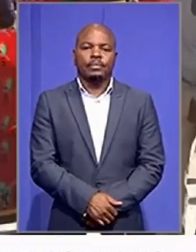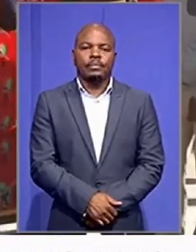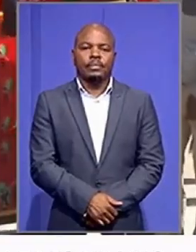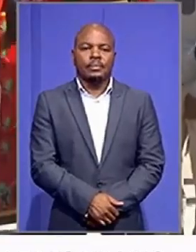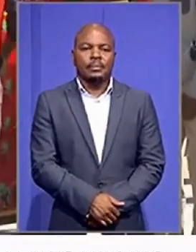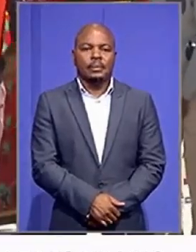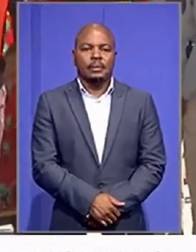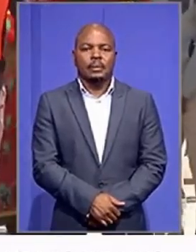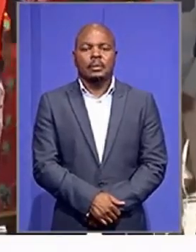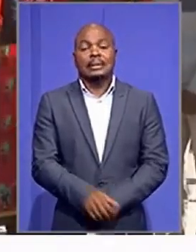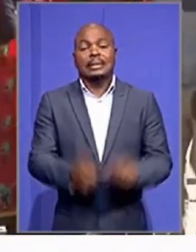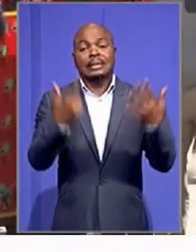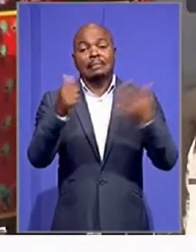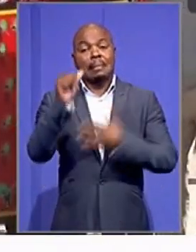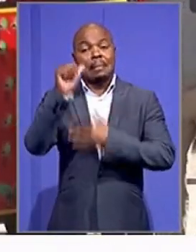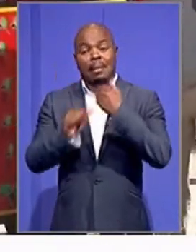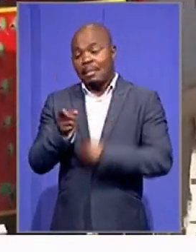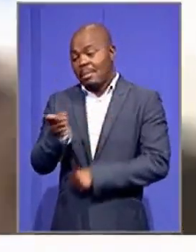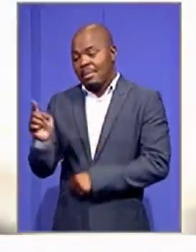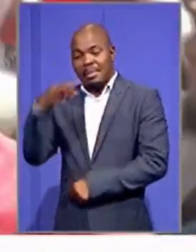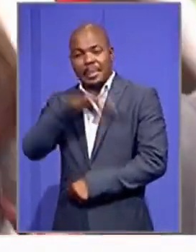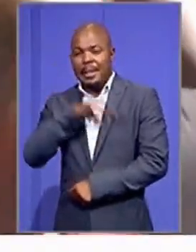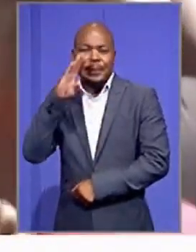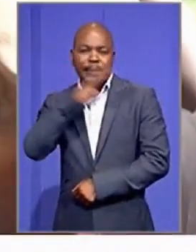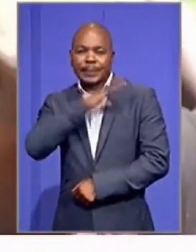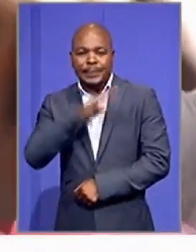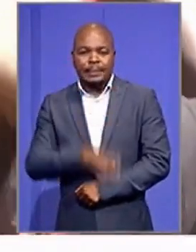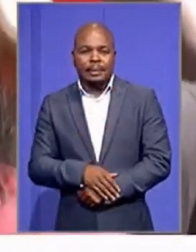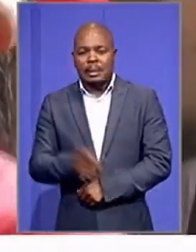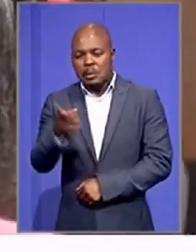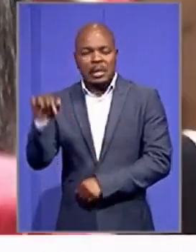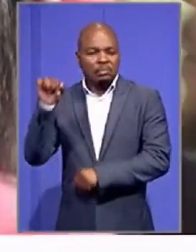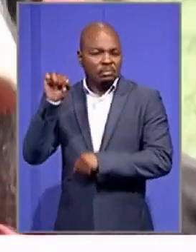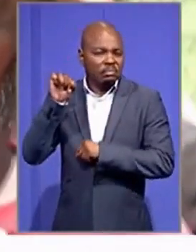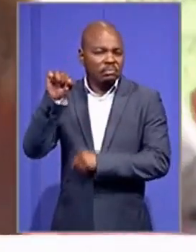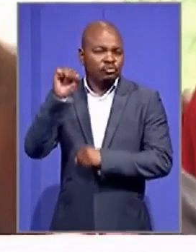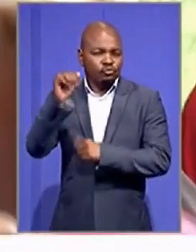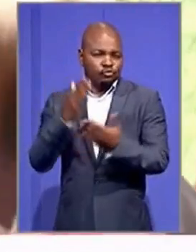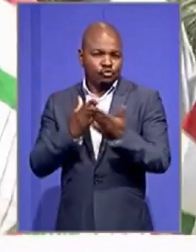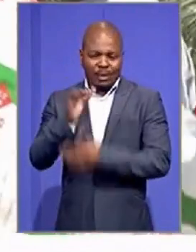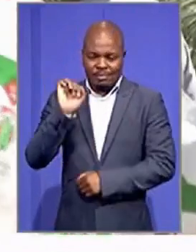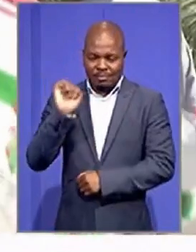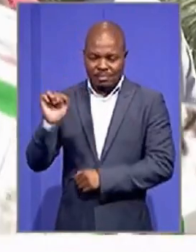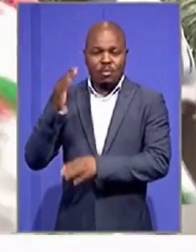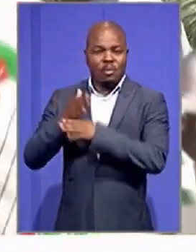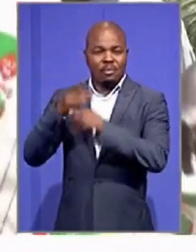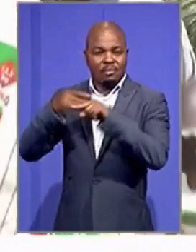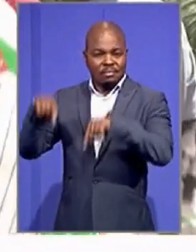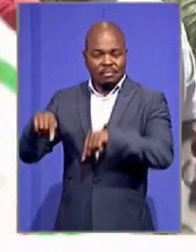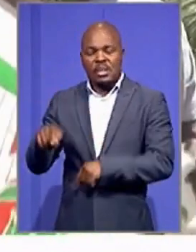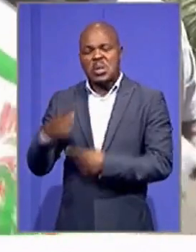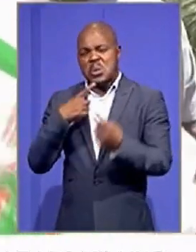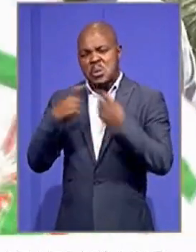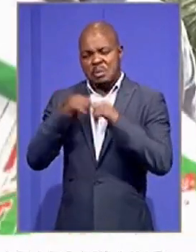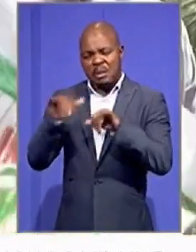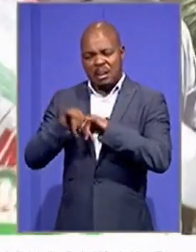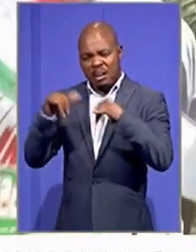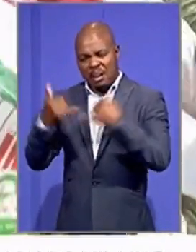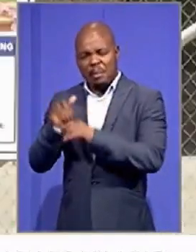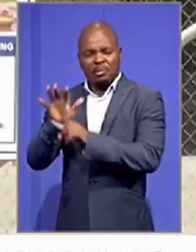E setse e le kgwedi ya bosupa ba sa bone dituelo. Badiri ba re ba ntse ba lwela ditshwanelo tsa bone kwa tirong. Ba latofatsa setlamo ka ditlhaselo